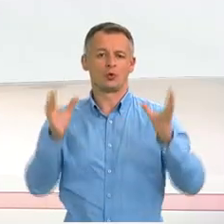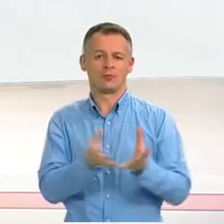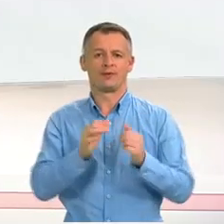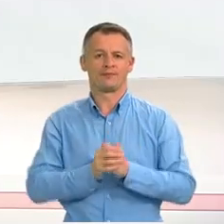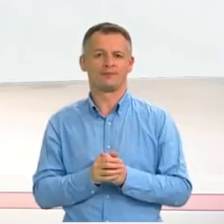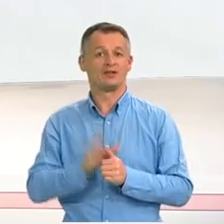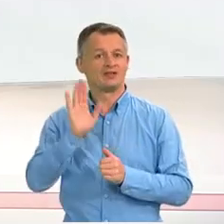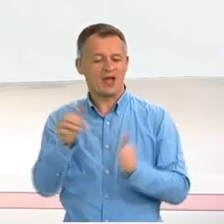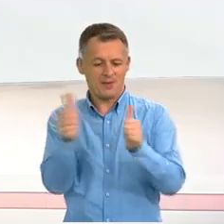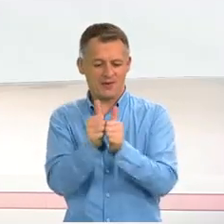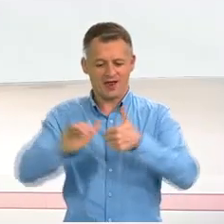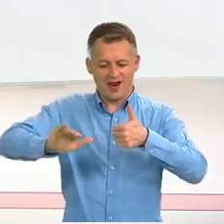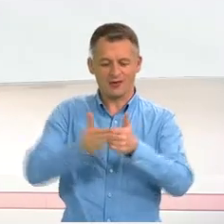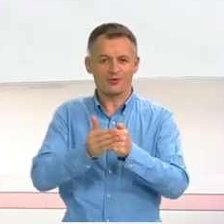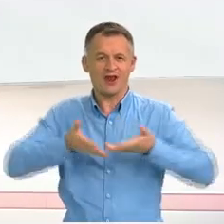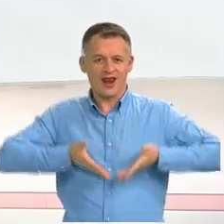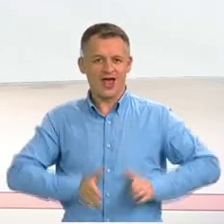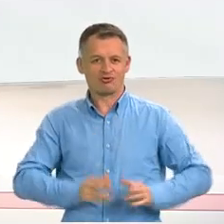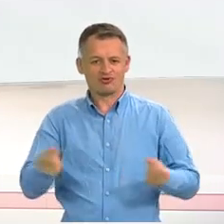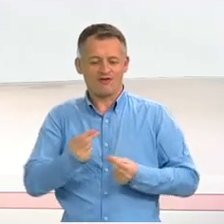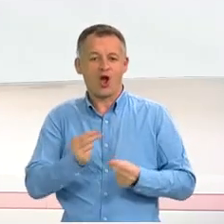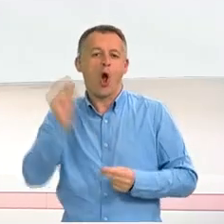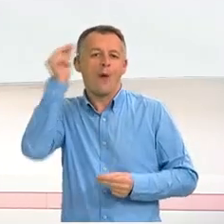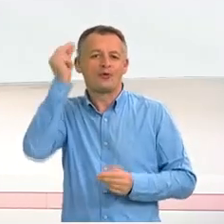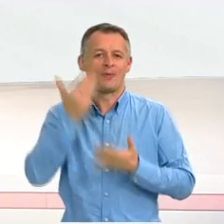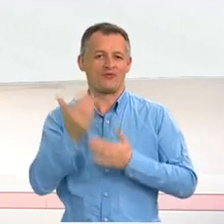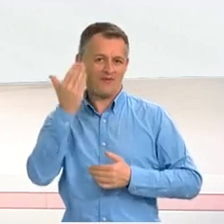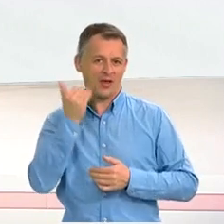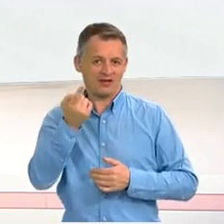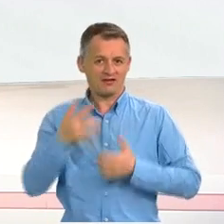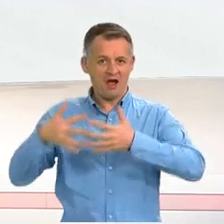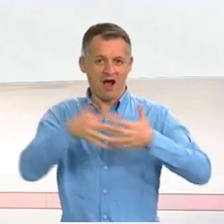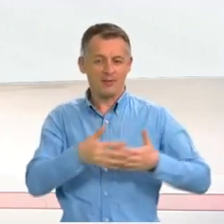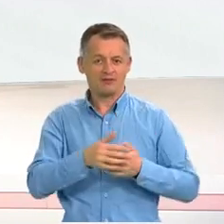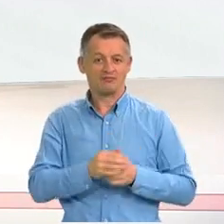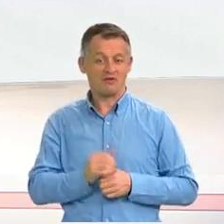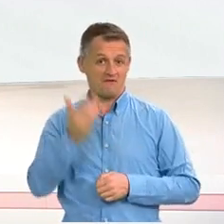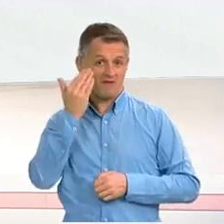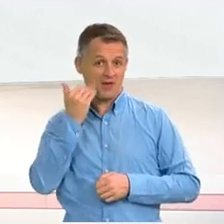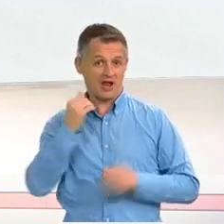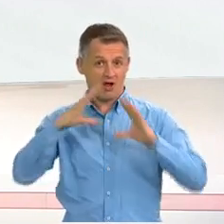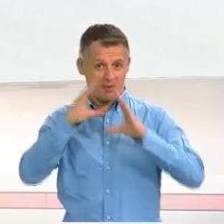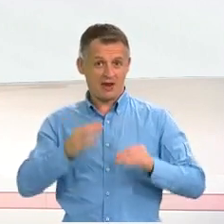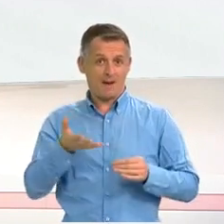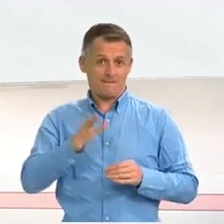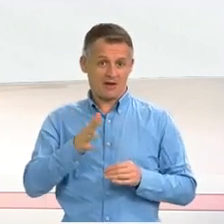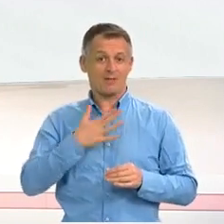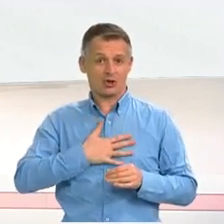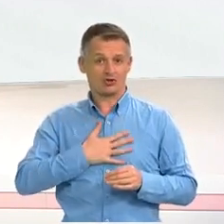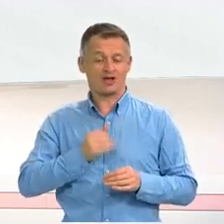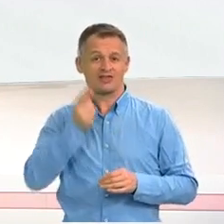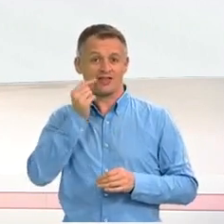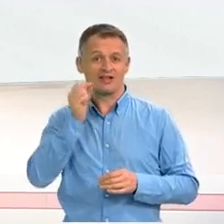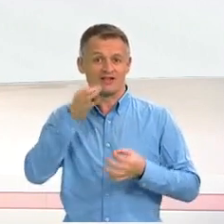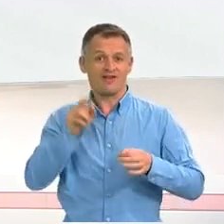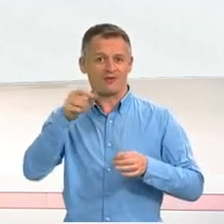Să aibă partenerul alături la naștere este ceva aproape obișnuit pentru femeile din Statele Unite și româncele par din ce în ce mai dornice ca tatăl să fie